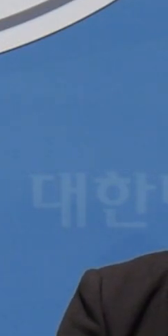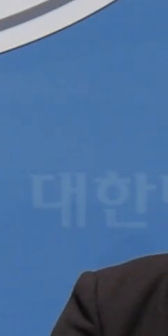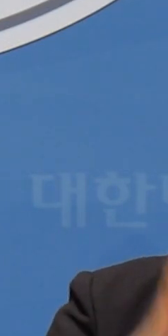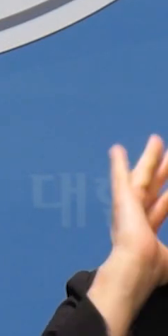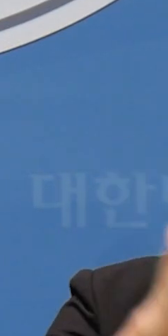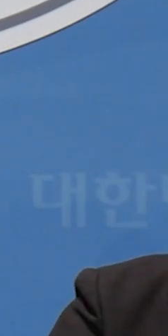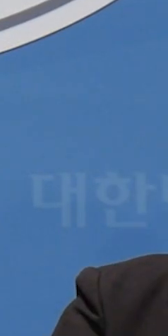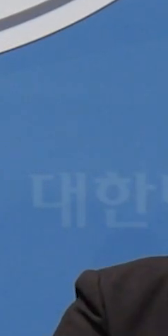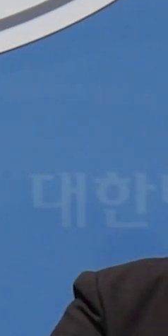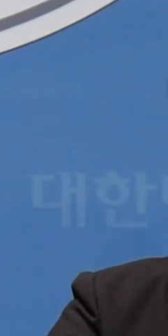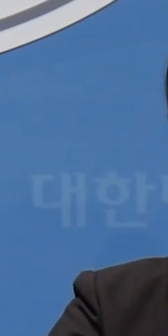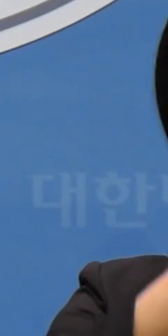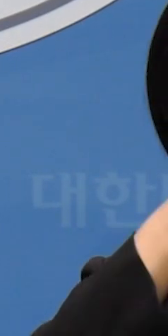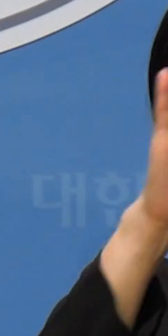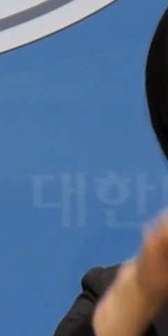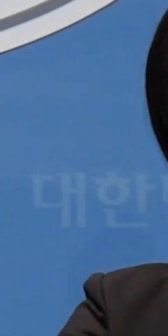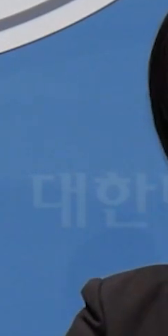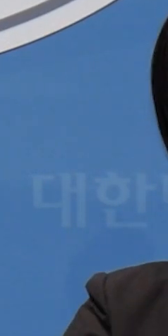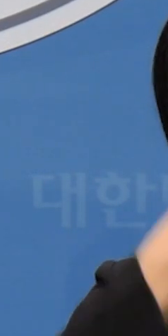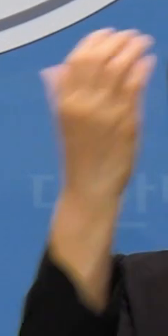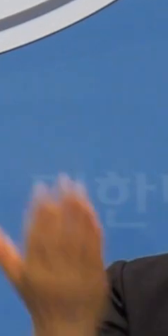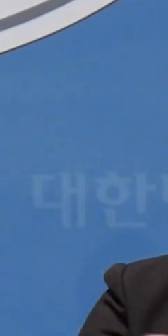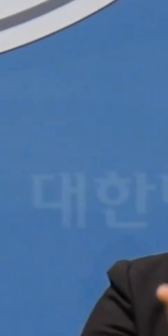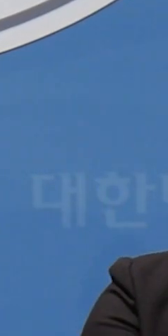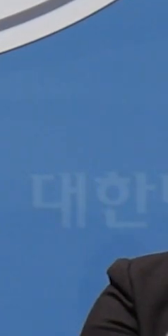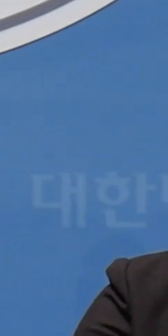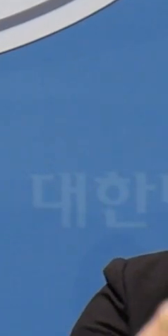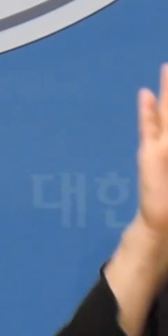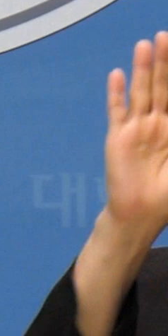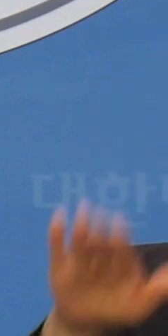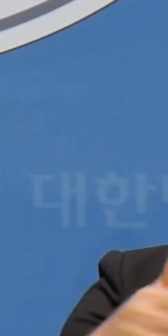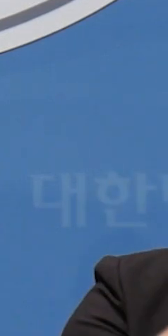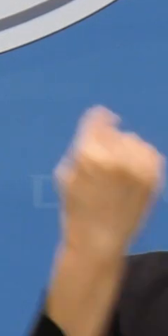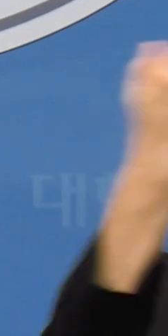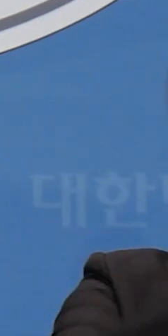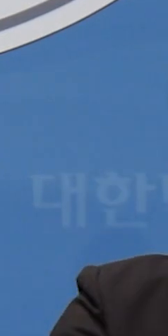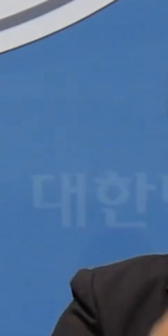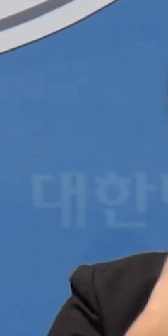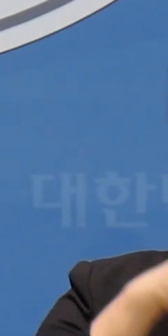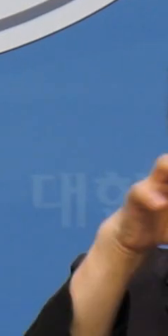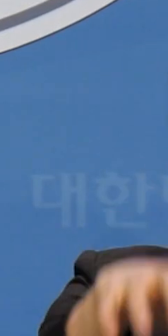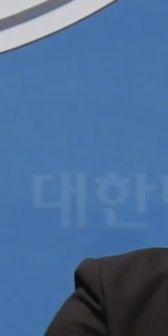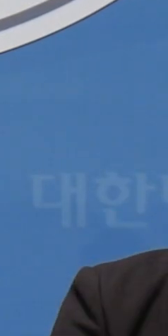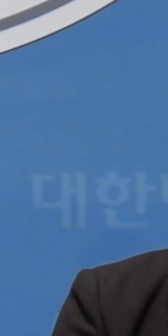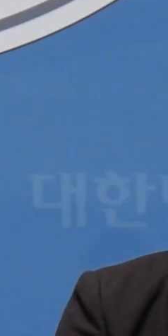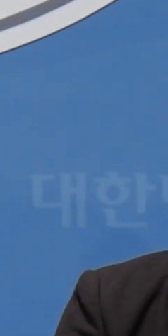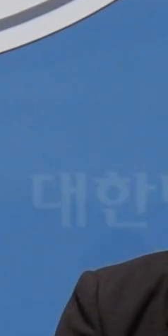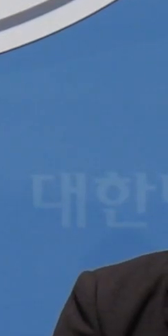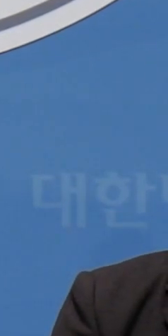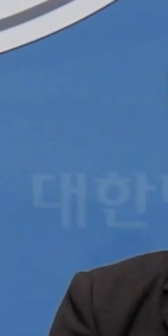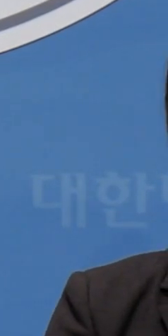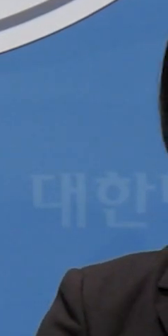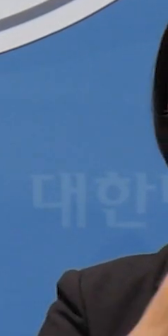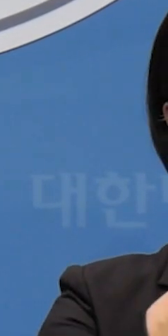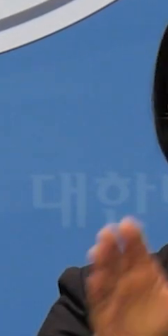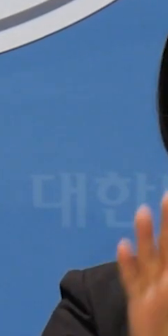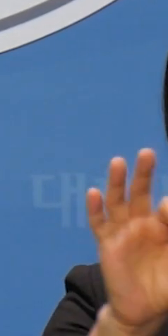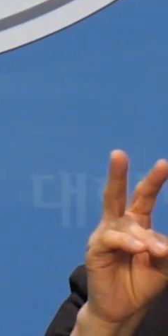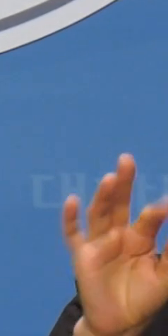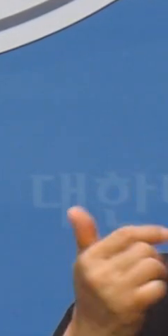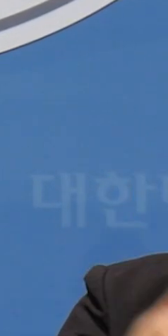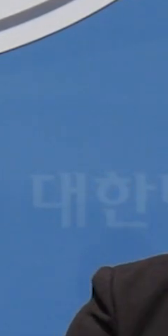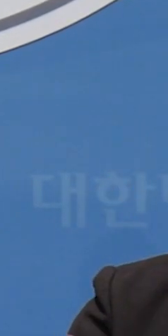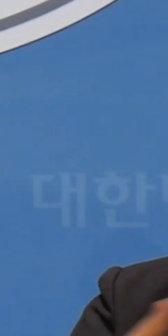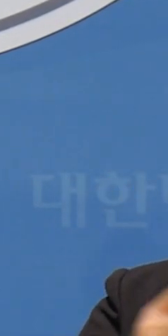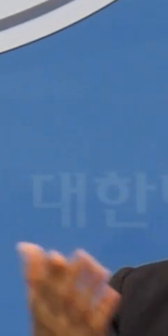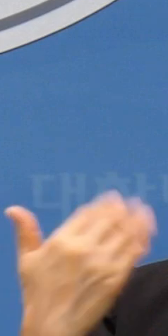의정부는 제가 청년 시절 꿈을 키우고 미래를 계획했던 곳입니다. 경기도 연천에서